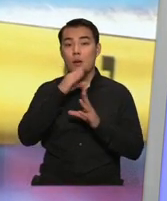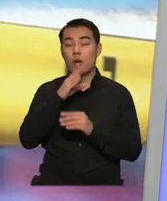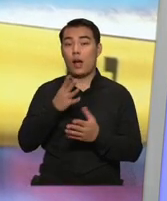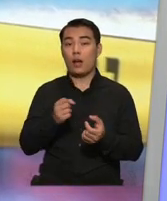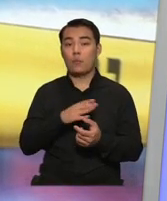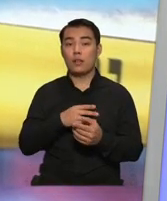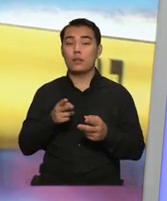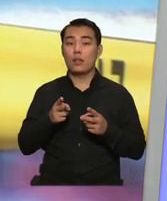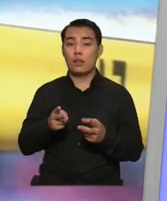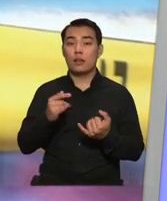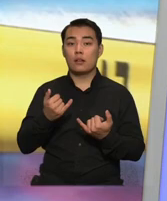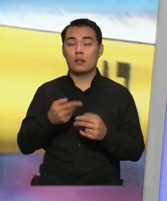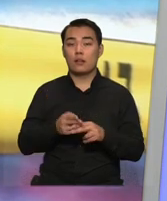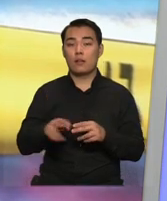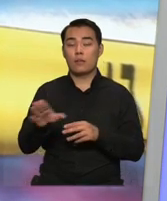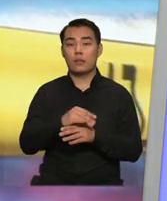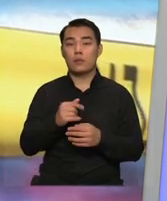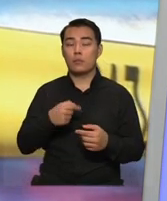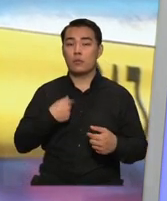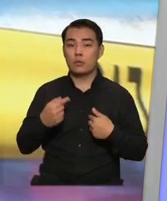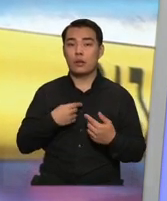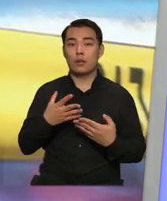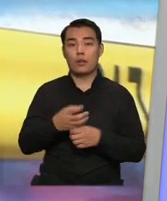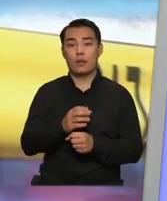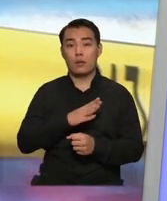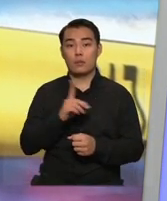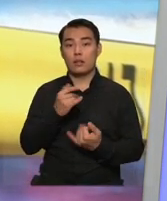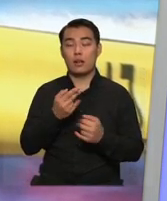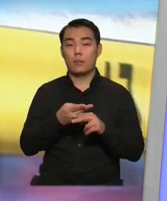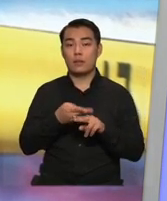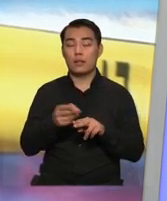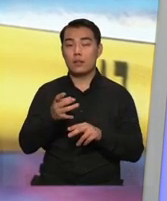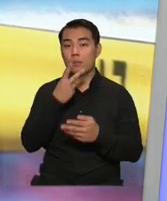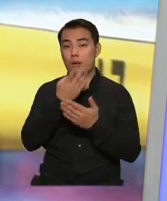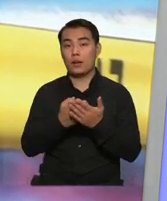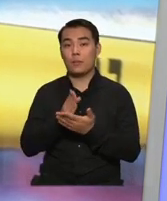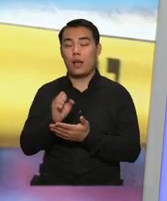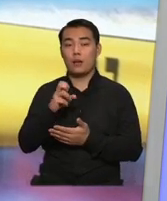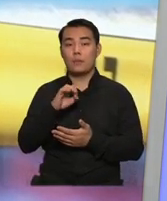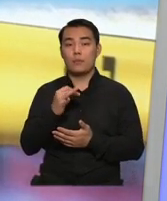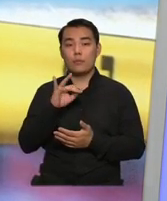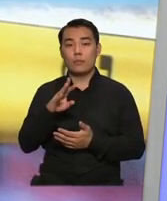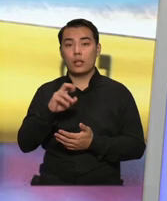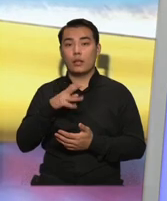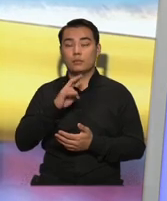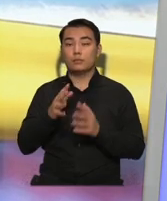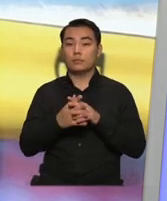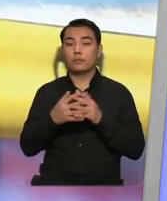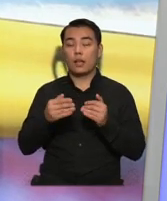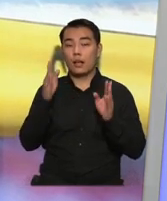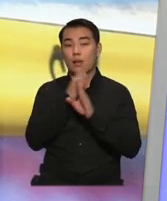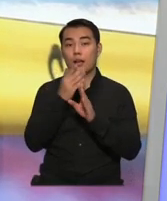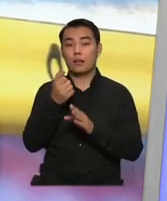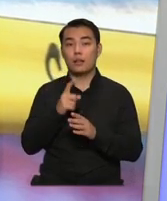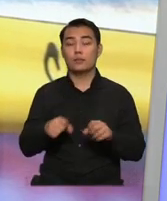Көмір жағып, күл шығару бейнетінен құтылды. Бұл республикадағы озық нәтиже. Күні кеше Абай және Досан ауылы табиғи газға